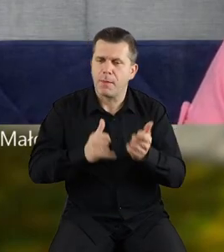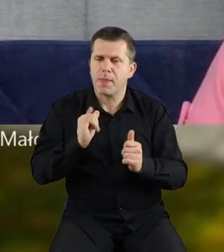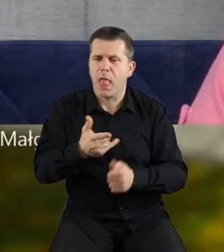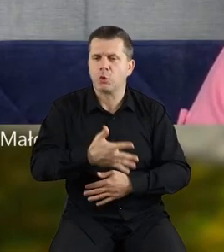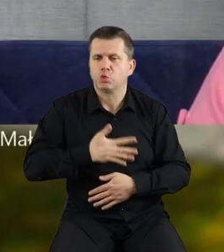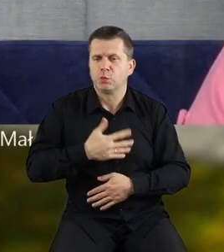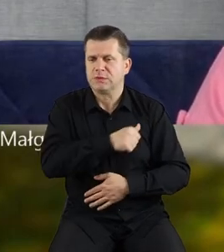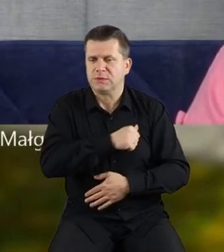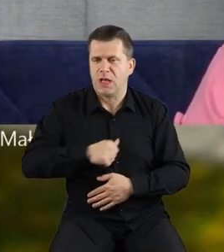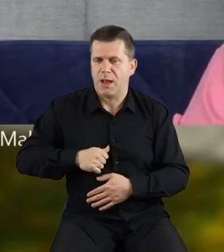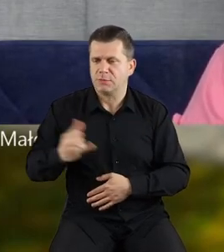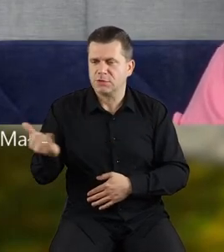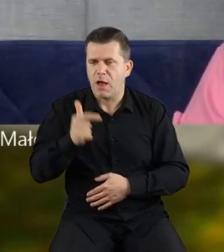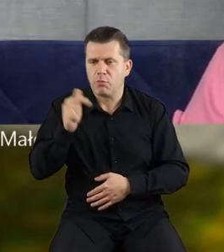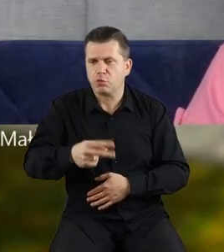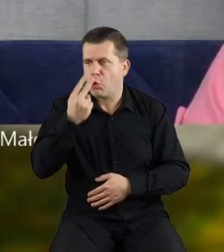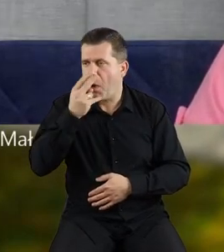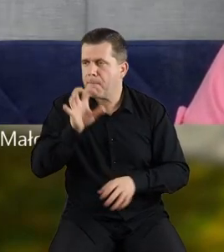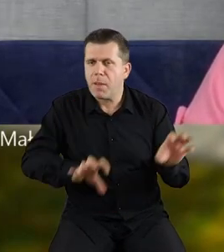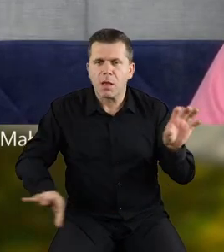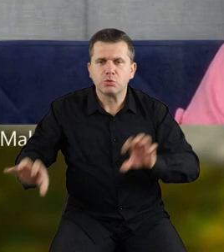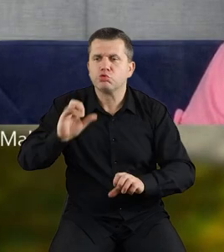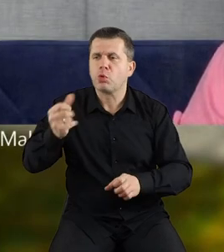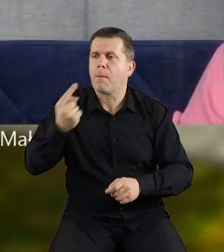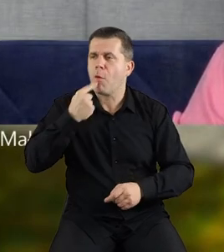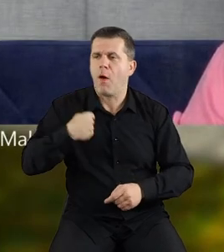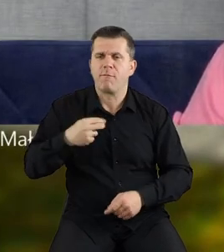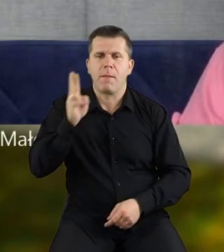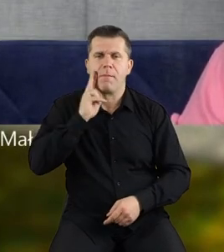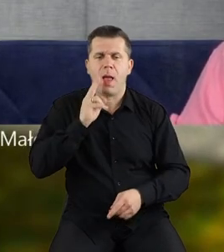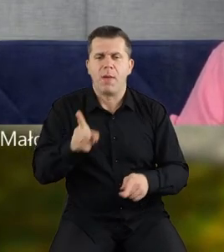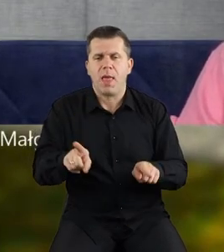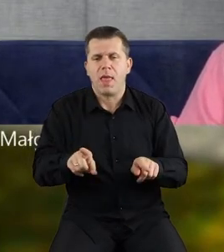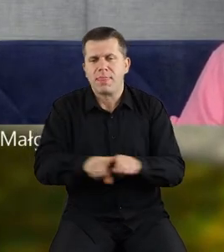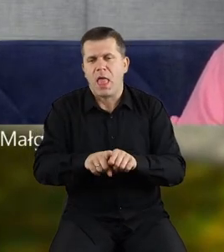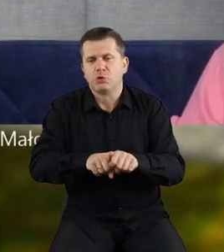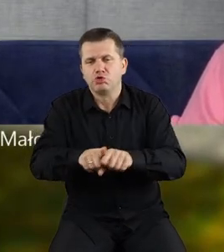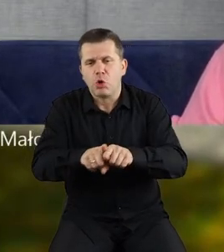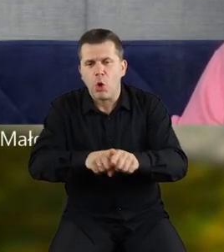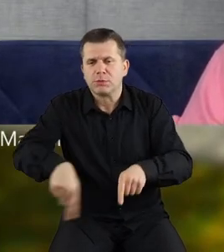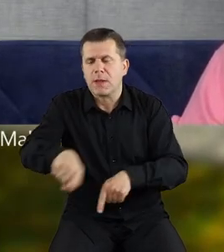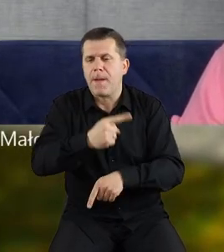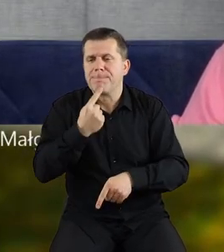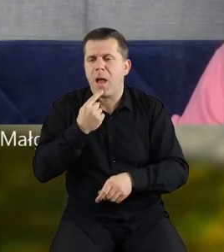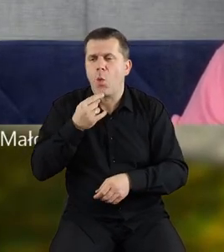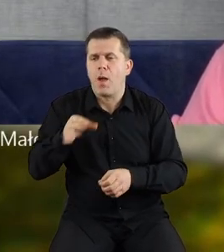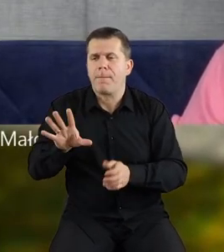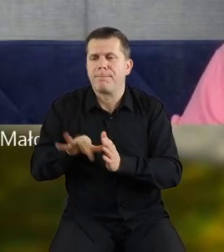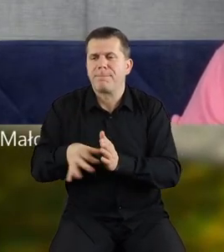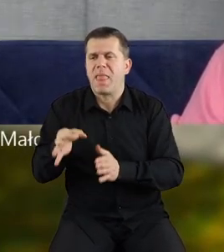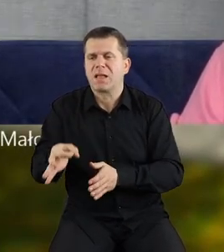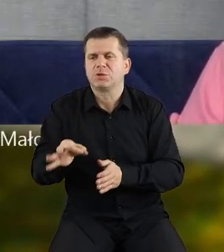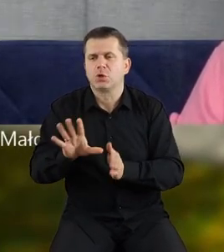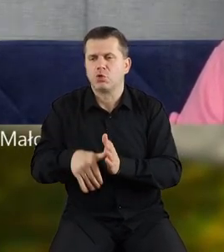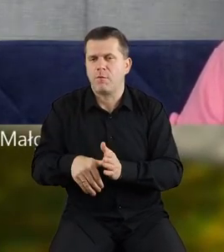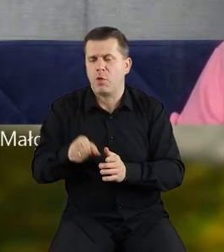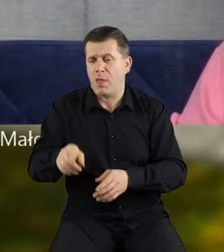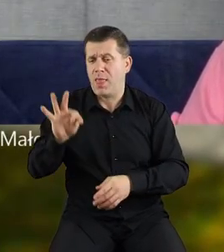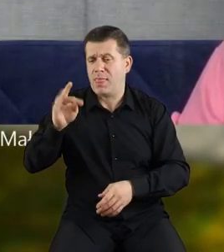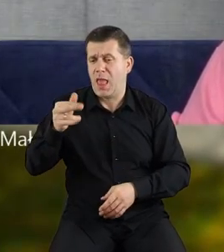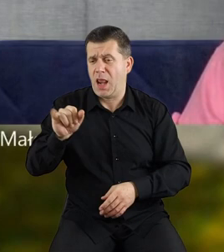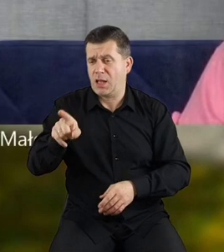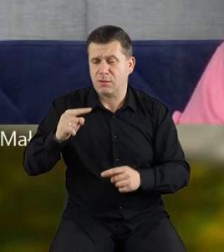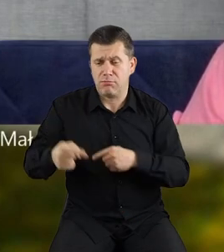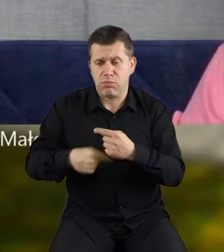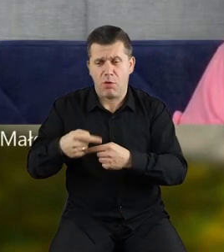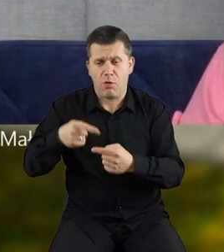zrobić tak, jak niesie ją życie, tylko zawsze powinna się obejrzeć i zobaczyć, co na to mama. I siostry, i ta mała miasteczkowość. I pomimo,